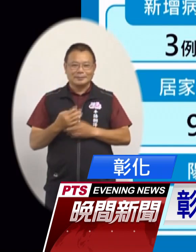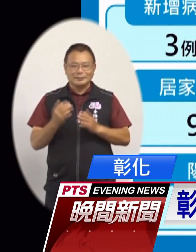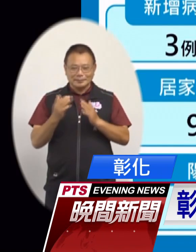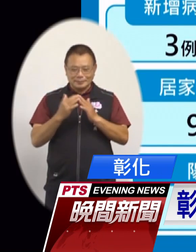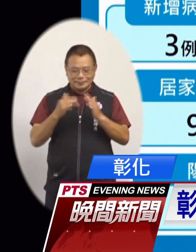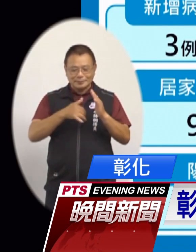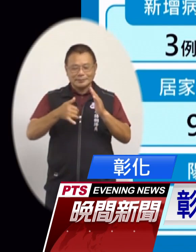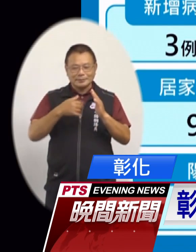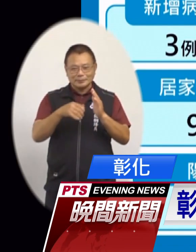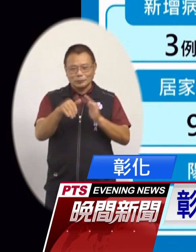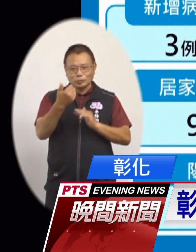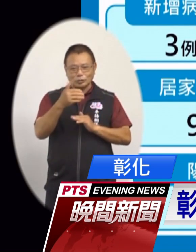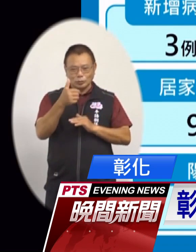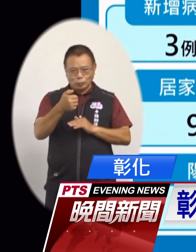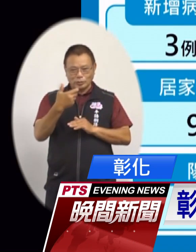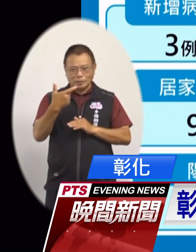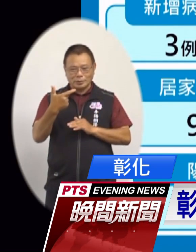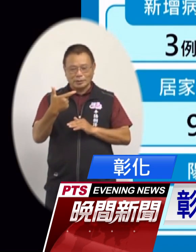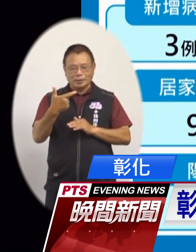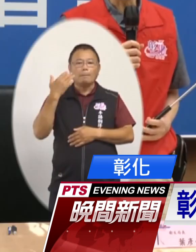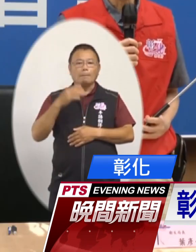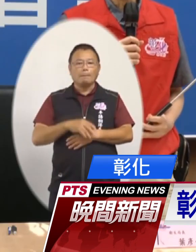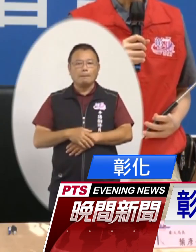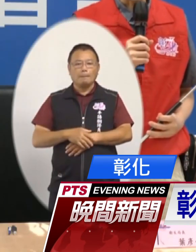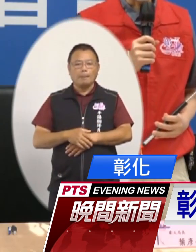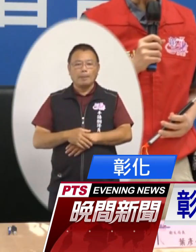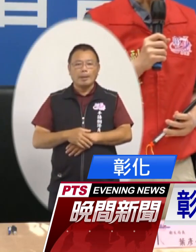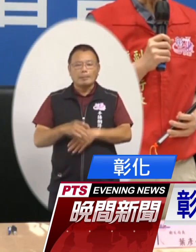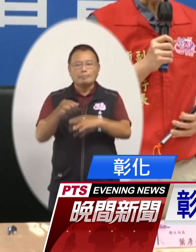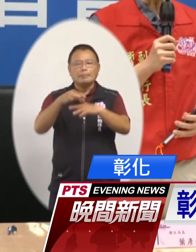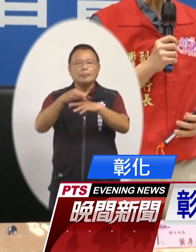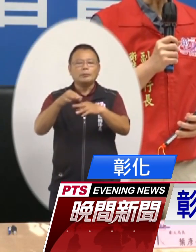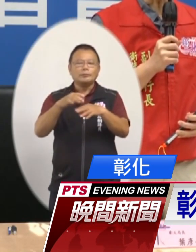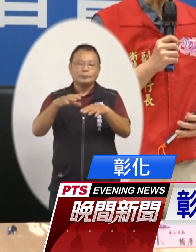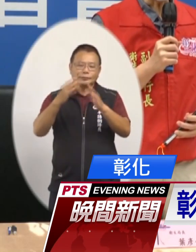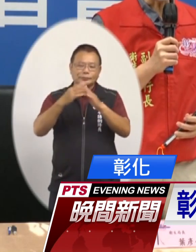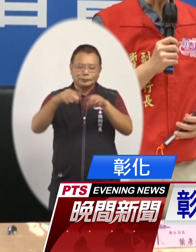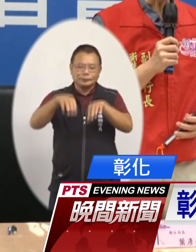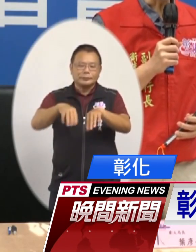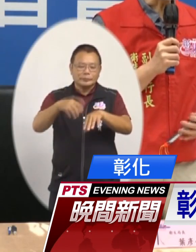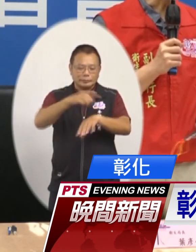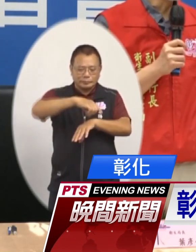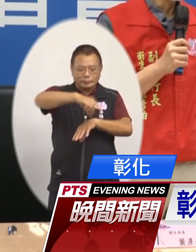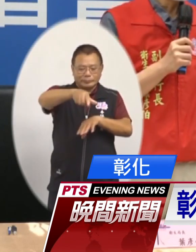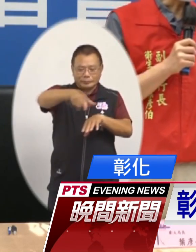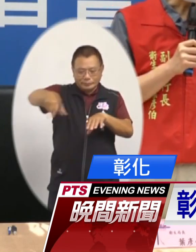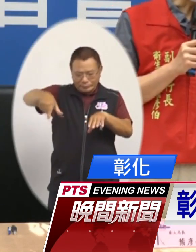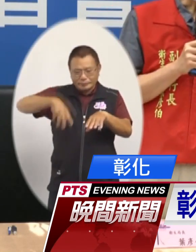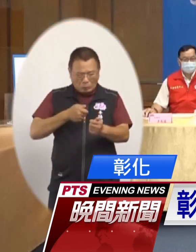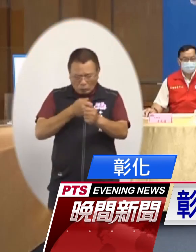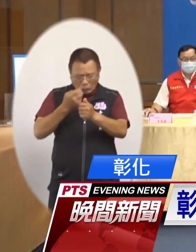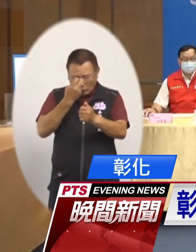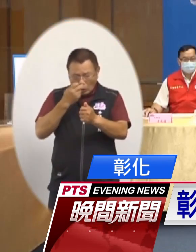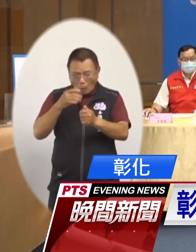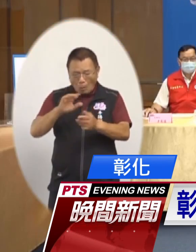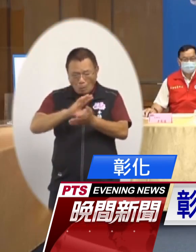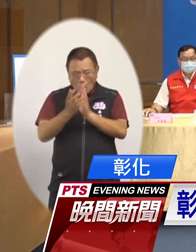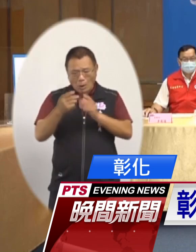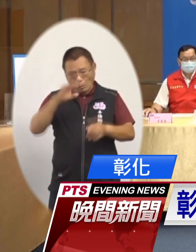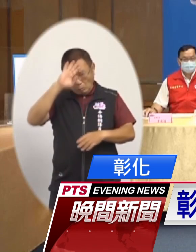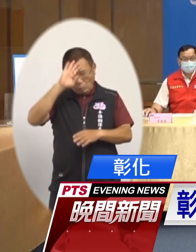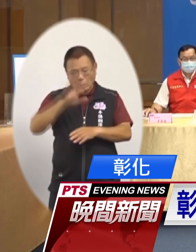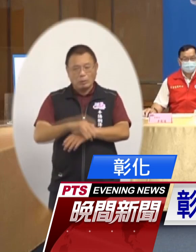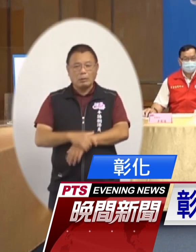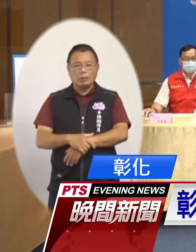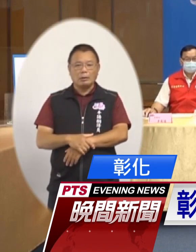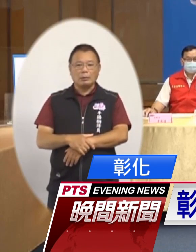除了麻将传播链增加了1人，养护中心群聚案中，一名看护出院之后也确诊，还有一名是在专责病房